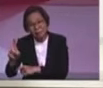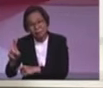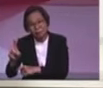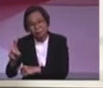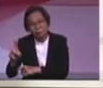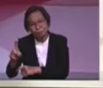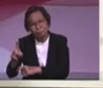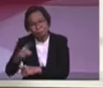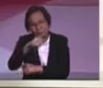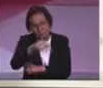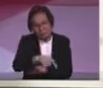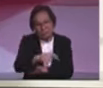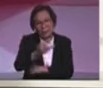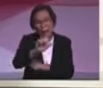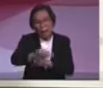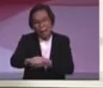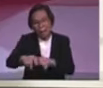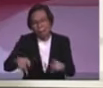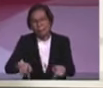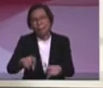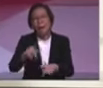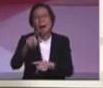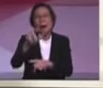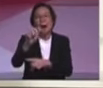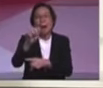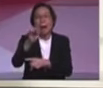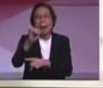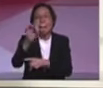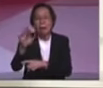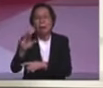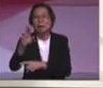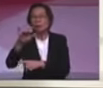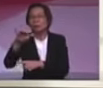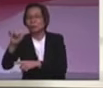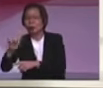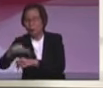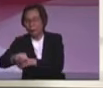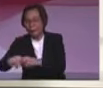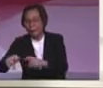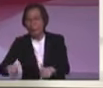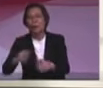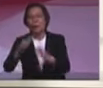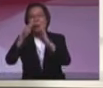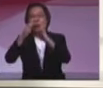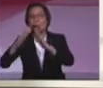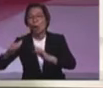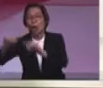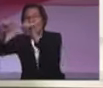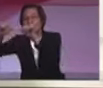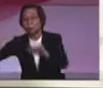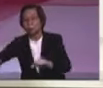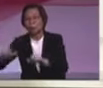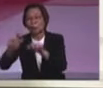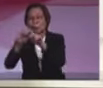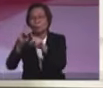Court Apartment, Ria Apartment dan rumah kongsi Kampung Semaut bermula